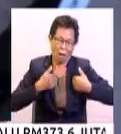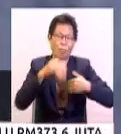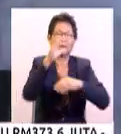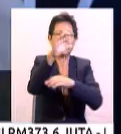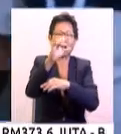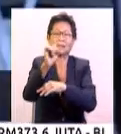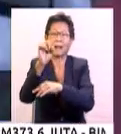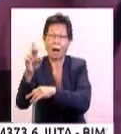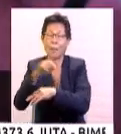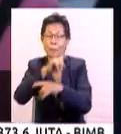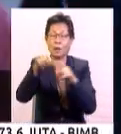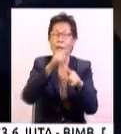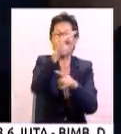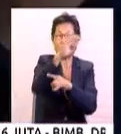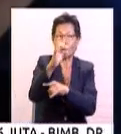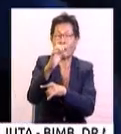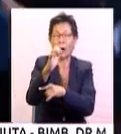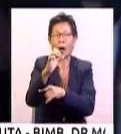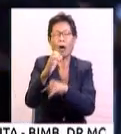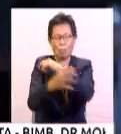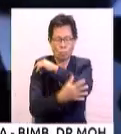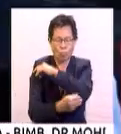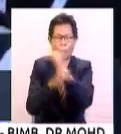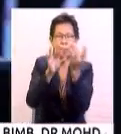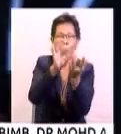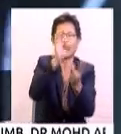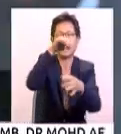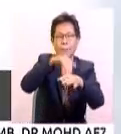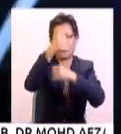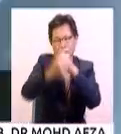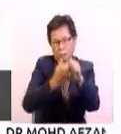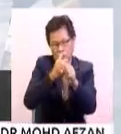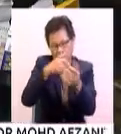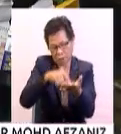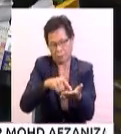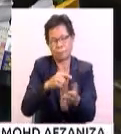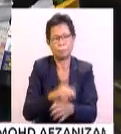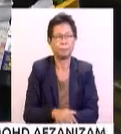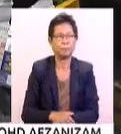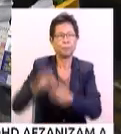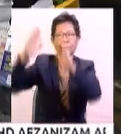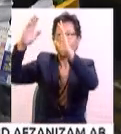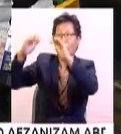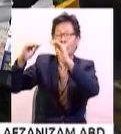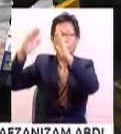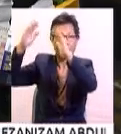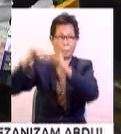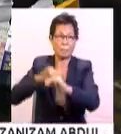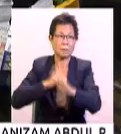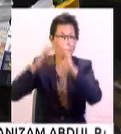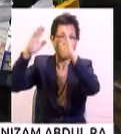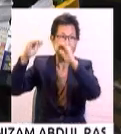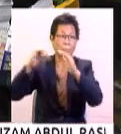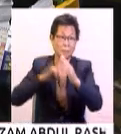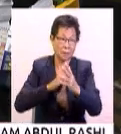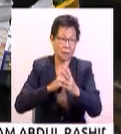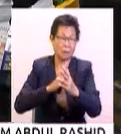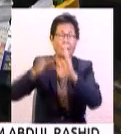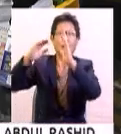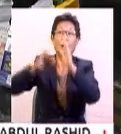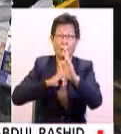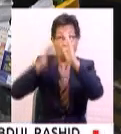CSR apabila 400 asnaf terpilih tahun ini. Harapan saya ialah